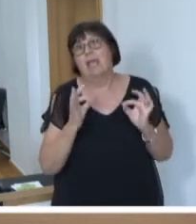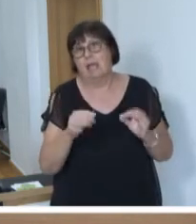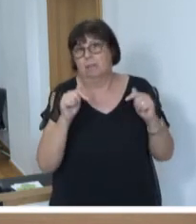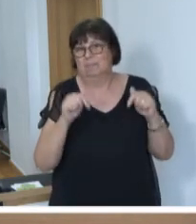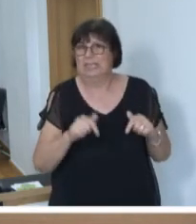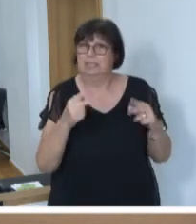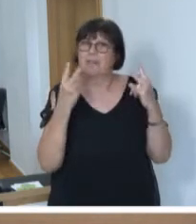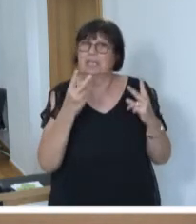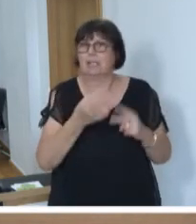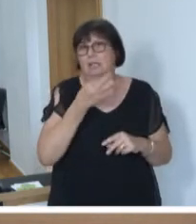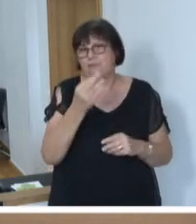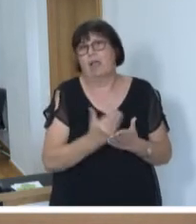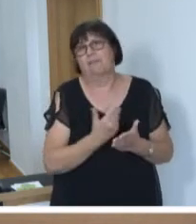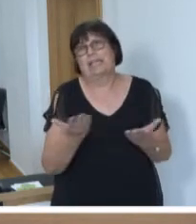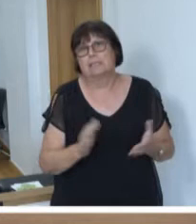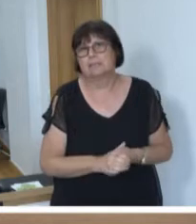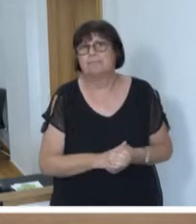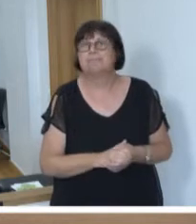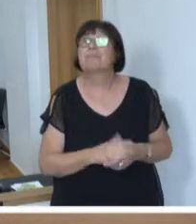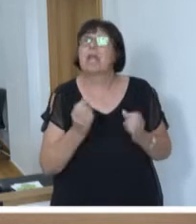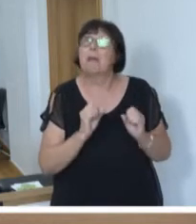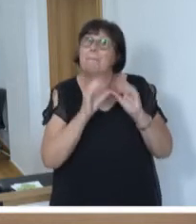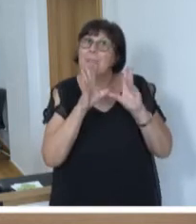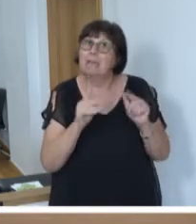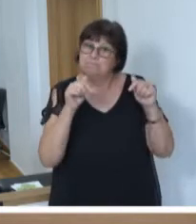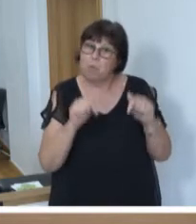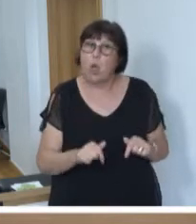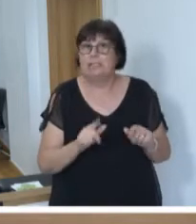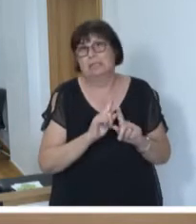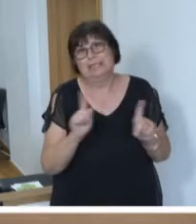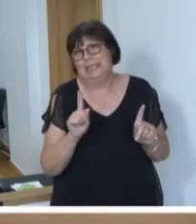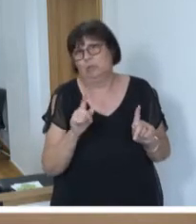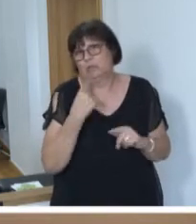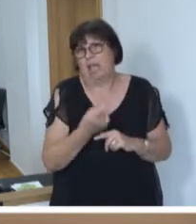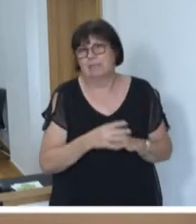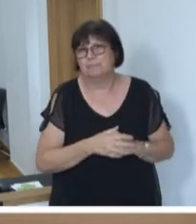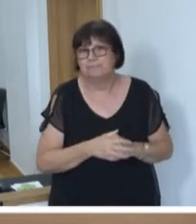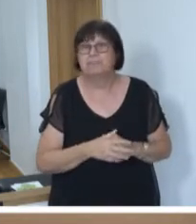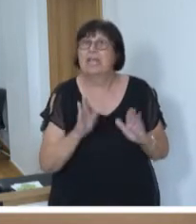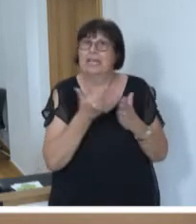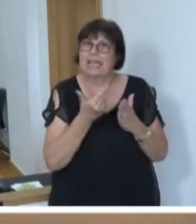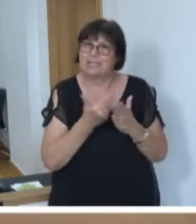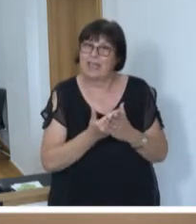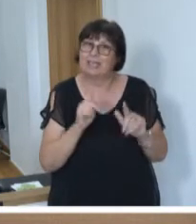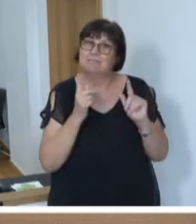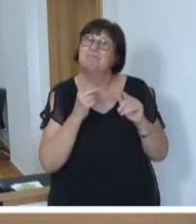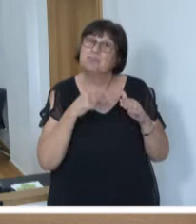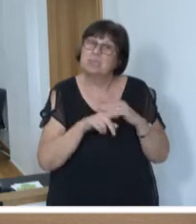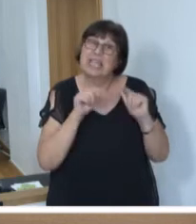dieser wichtigen Frage verdient. Und mehr gibt es an dieser Stelle heute auch gar nicht zu sagen. Deshalb unter diesem